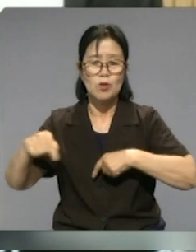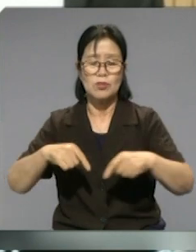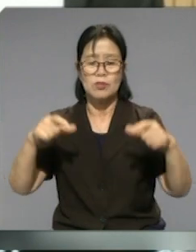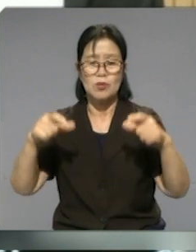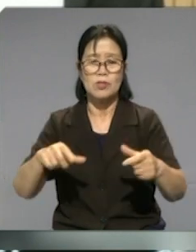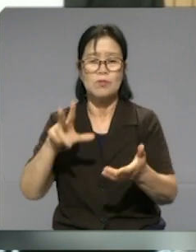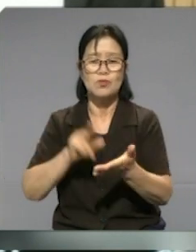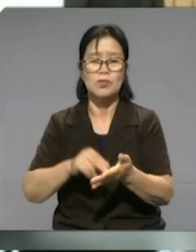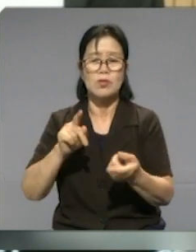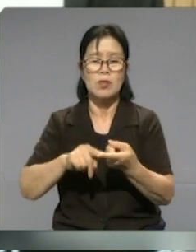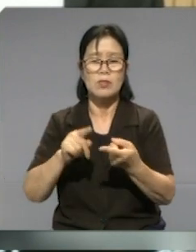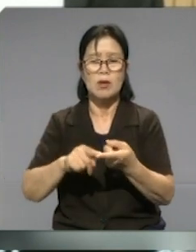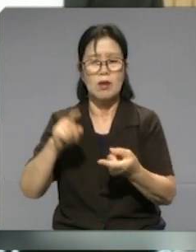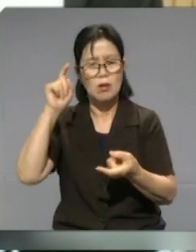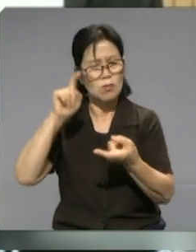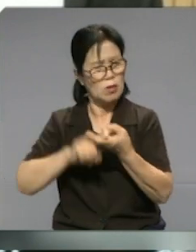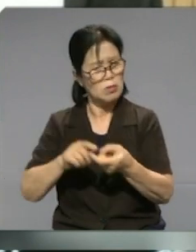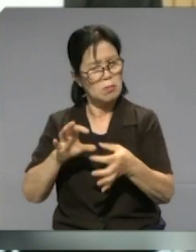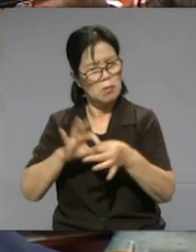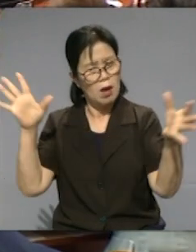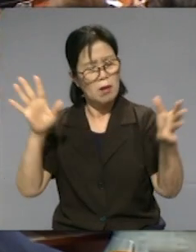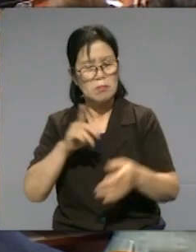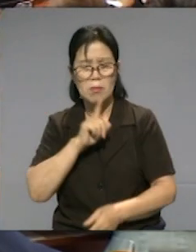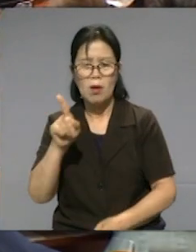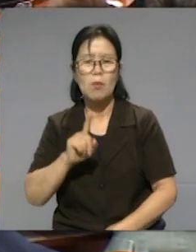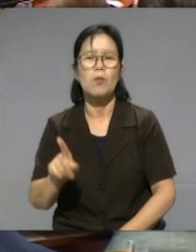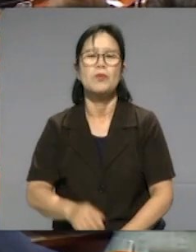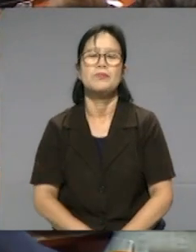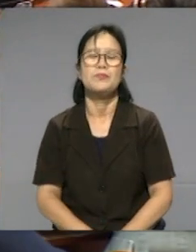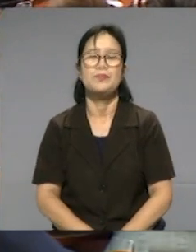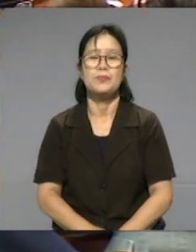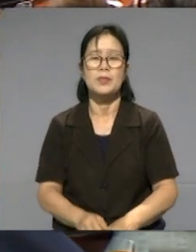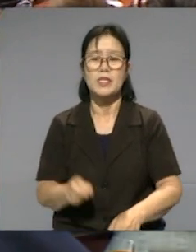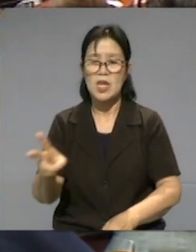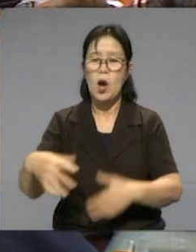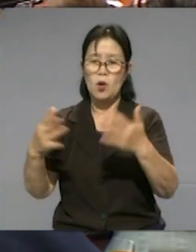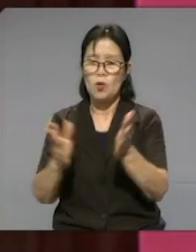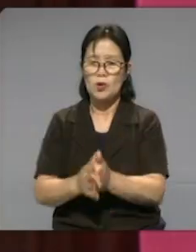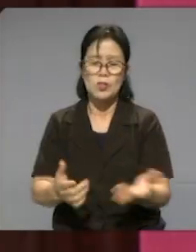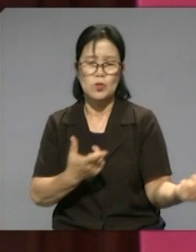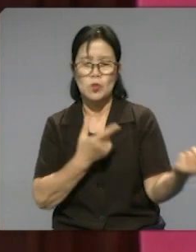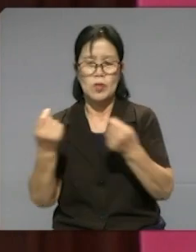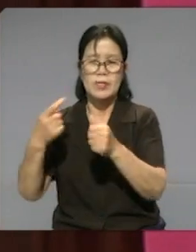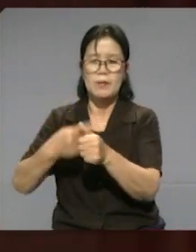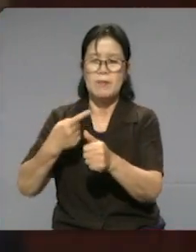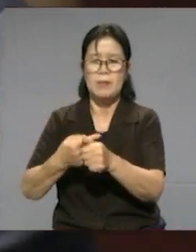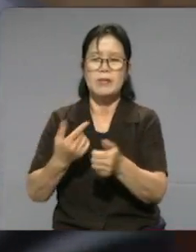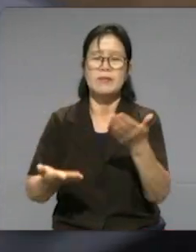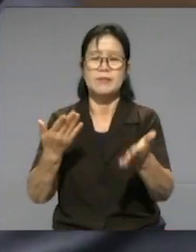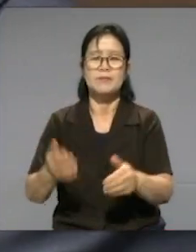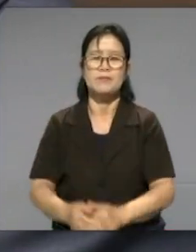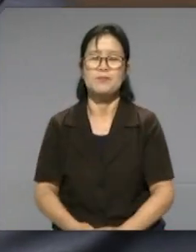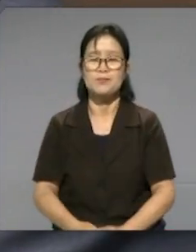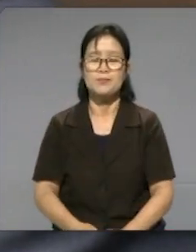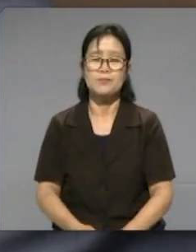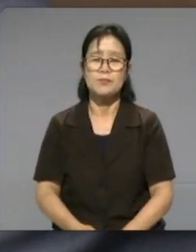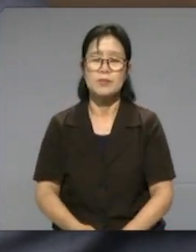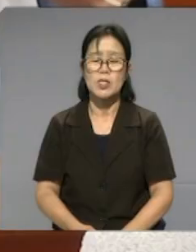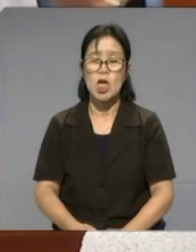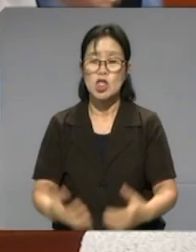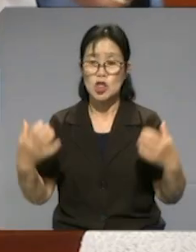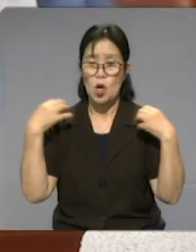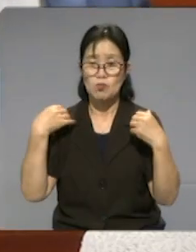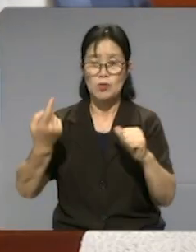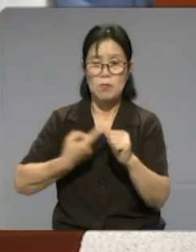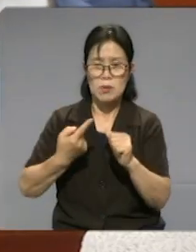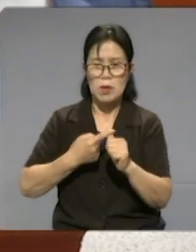정치권이이 문제에 대해서 이렇게 무관심할 수 있을까요 여권은 일제히 비판의 목소리를 냈습니다 윤 의원이 정부의